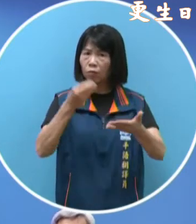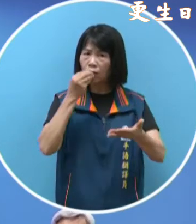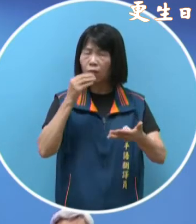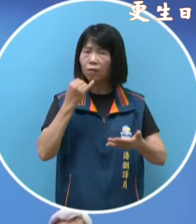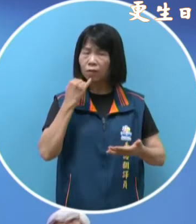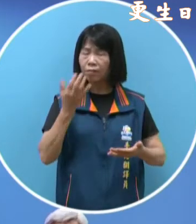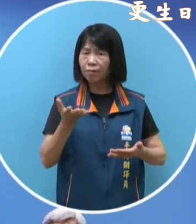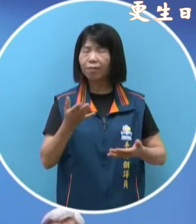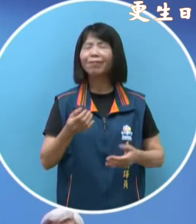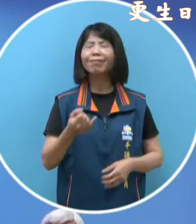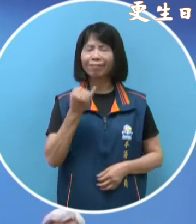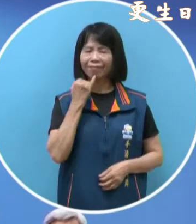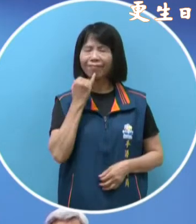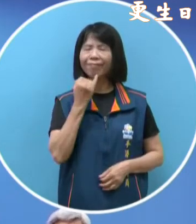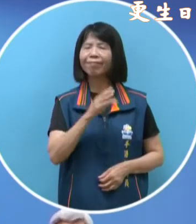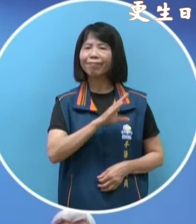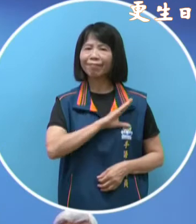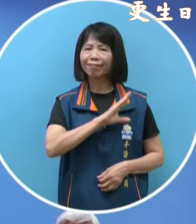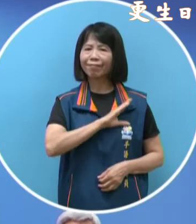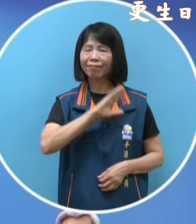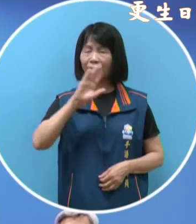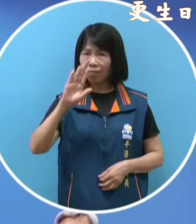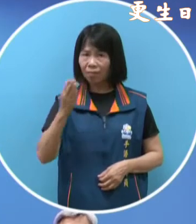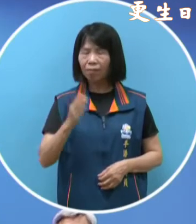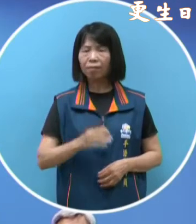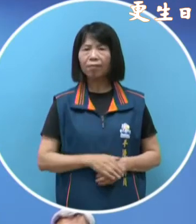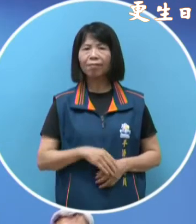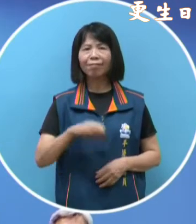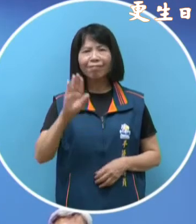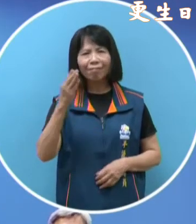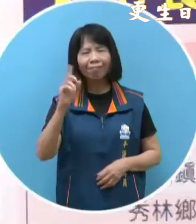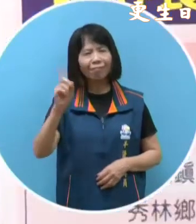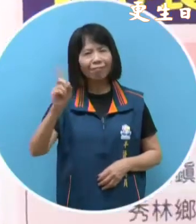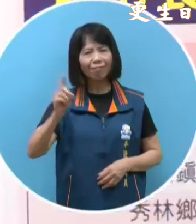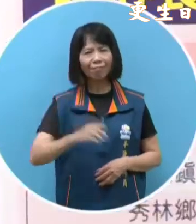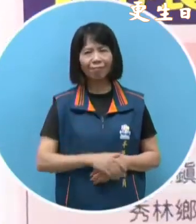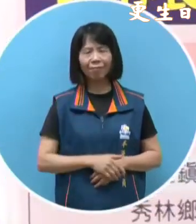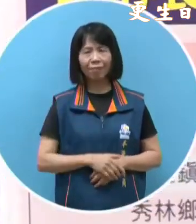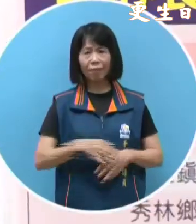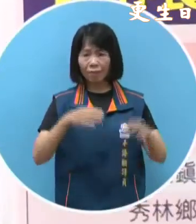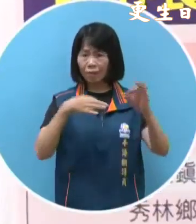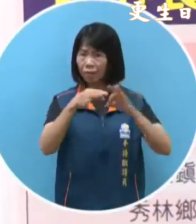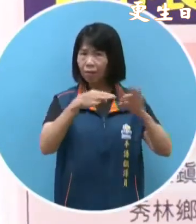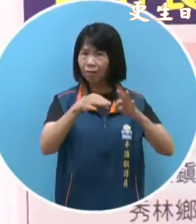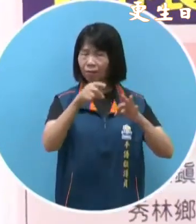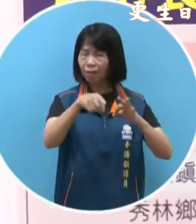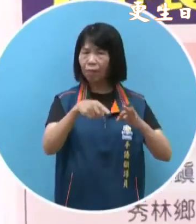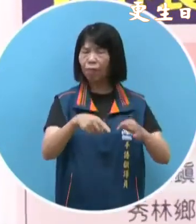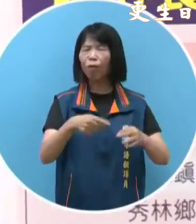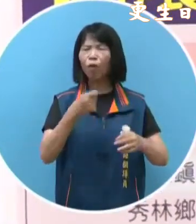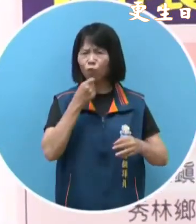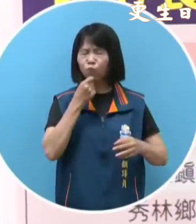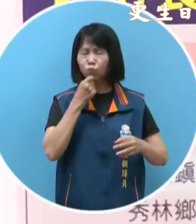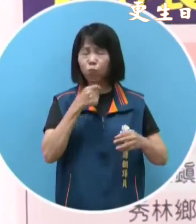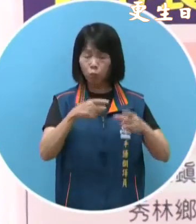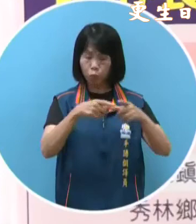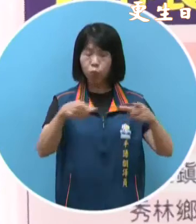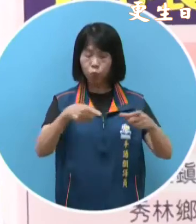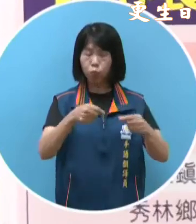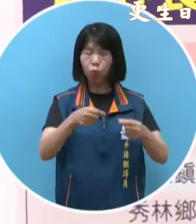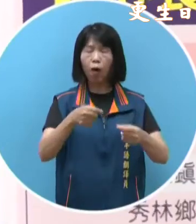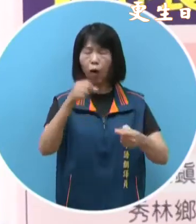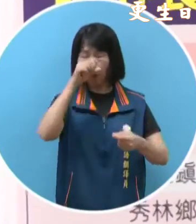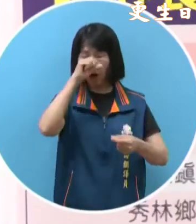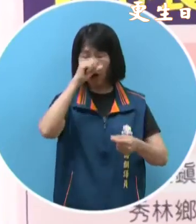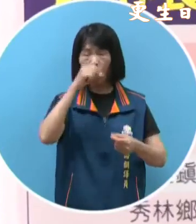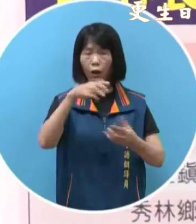的哈，是可以的。但是要有一个前提哈，是什么呢？就是这个店家愿意收这个餐券。哦，这